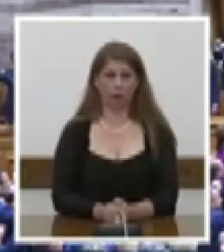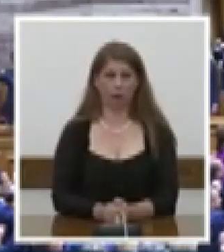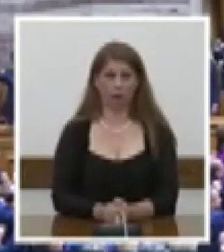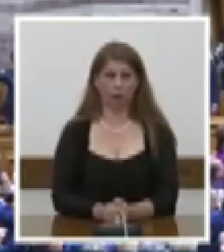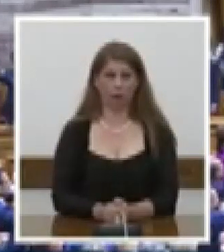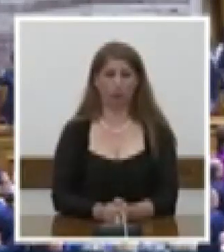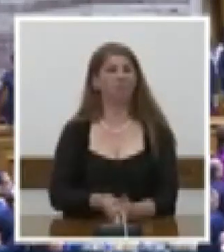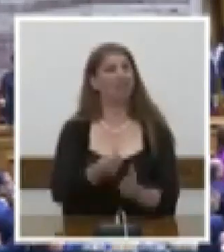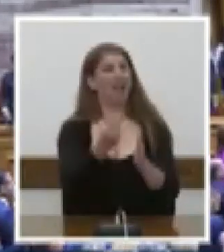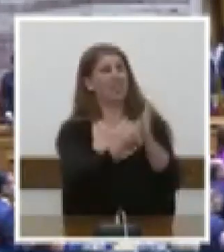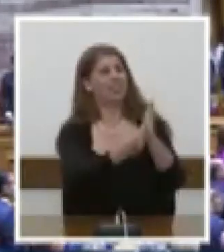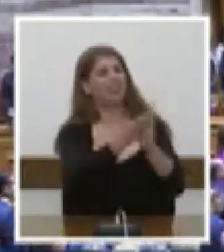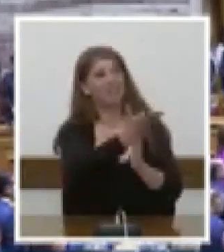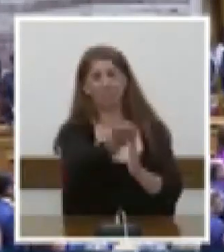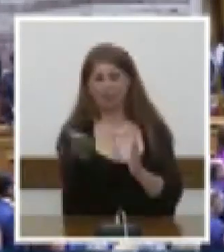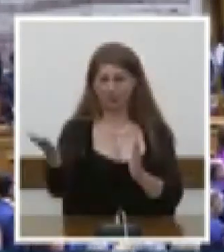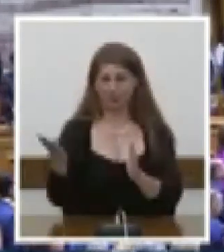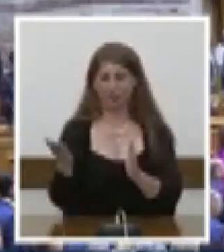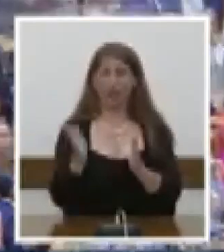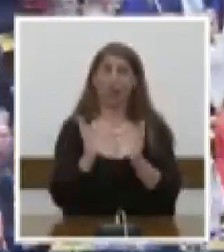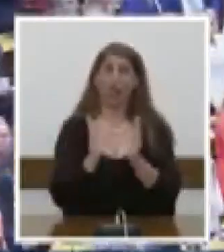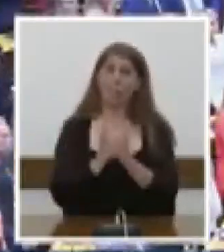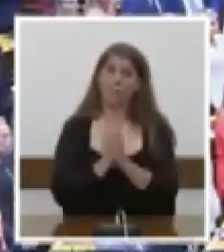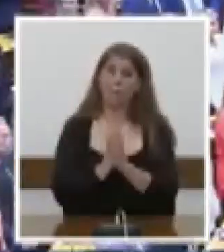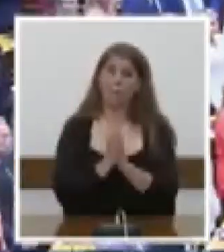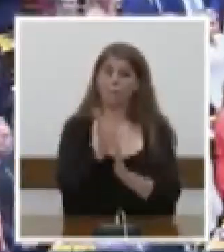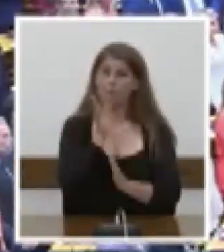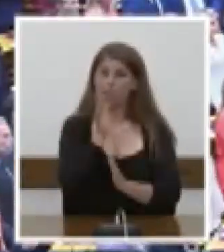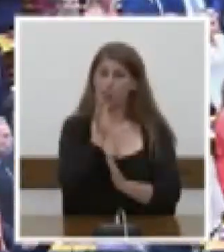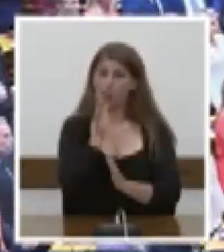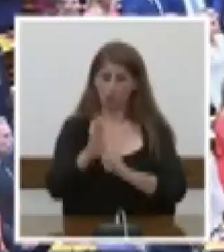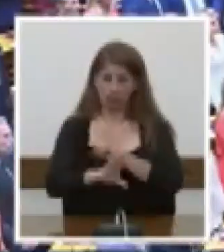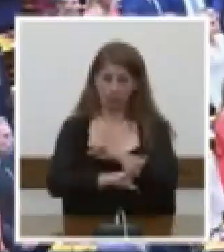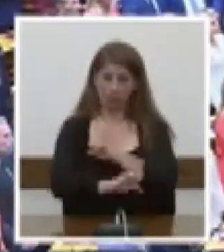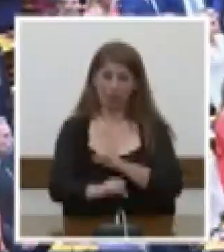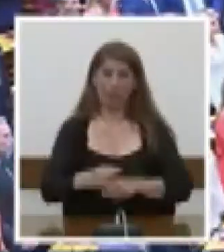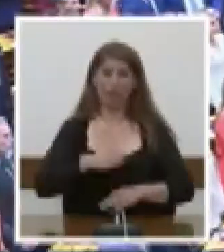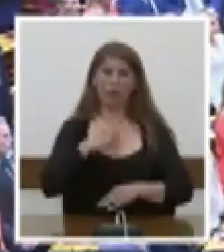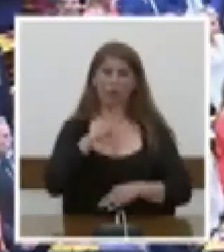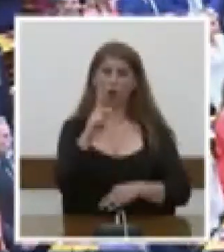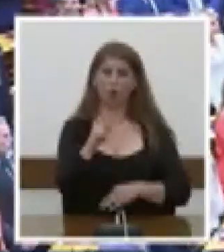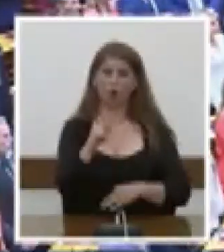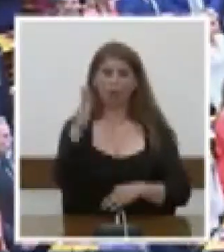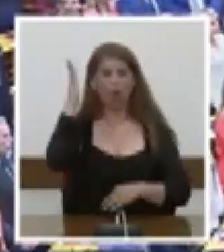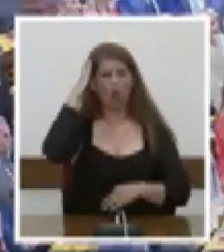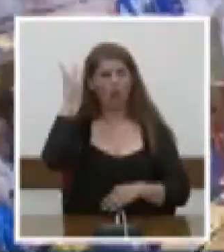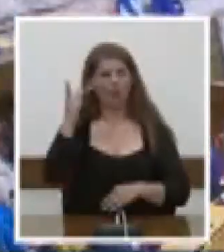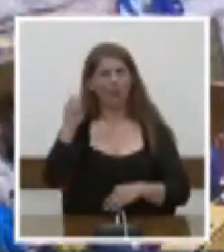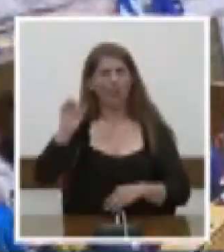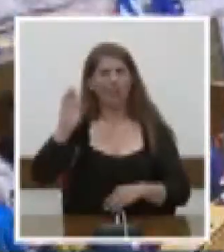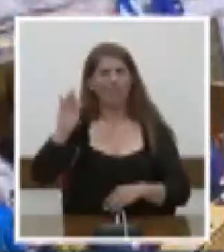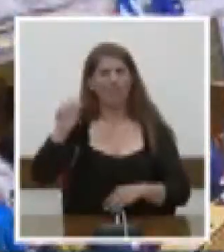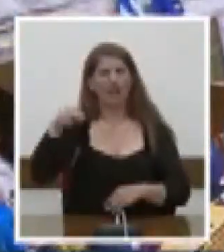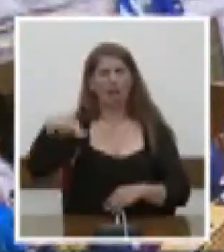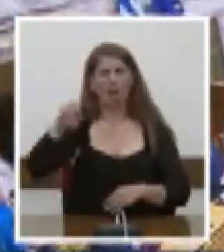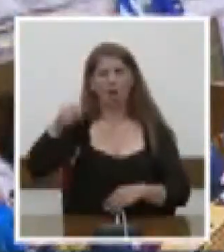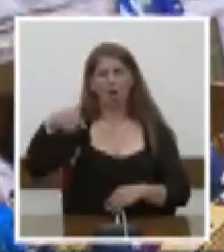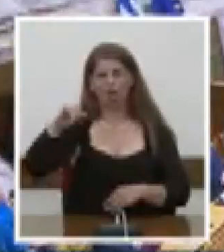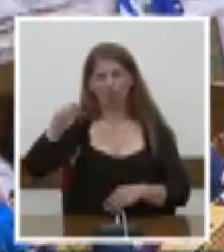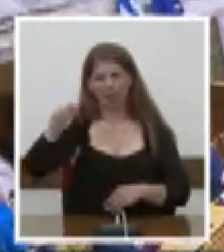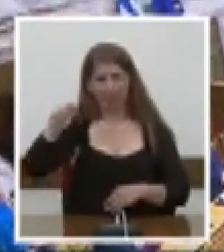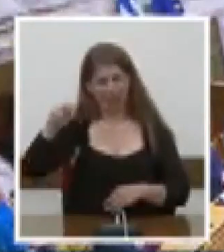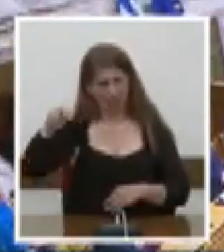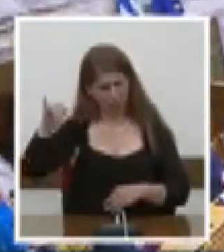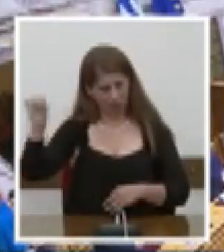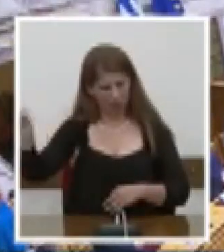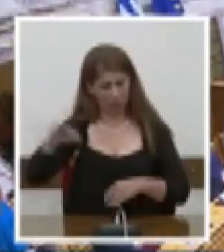Άξιοι, παρακαλείται ο προσωρινός γραμματέας κύριος Κωνσταντίνος Κεφαλογιάννης να προπέμψει το